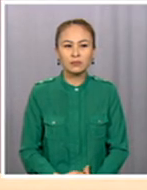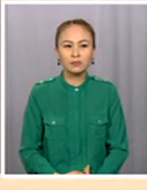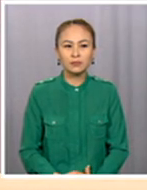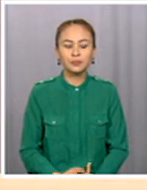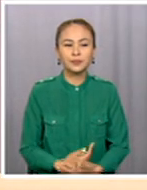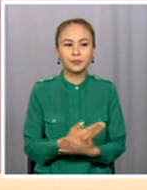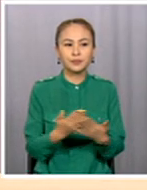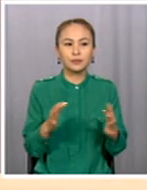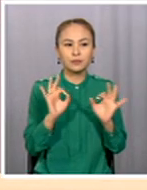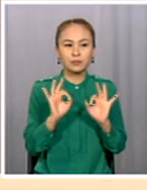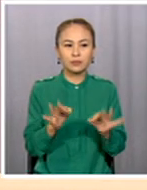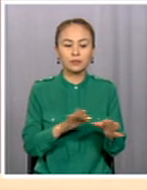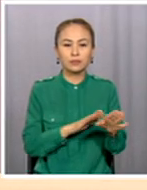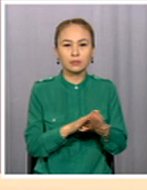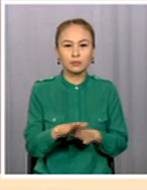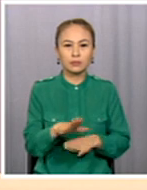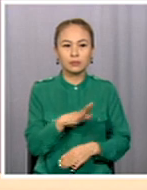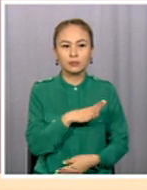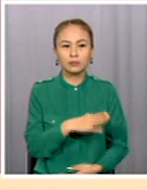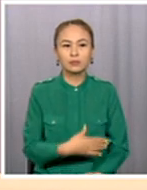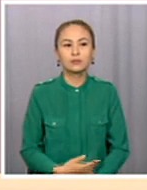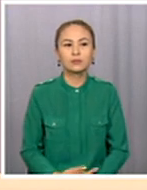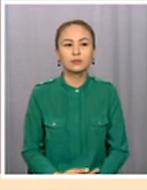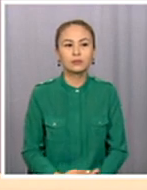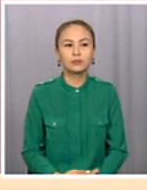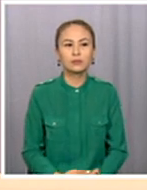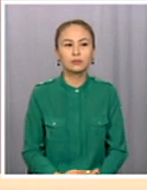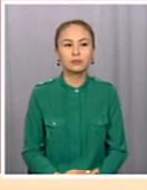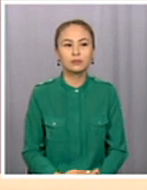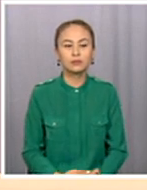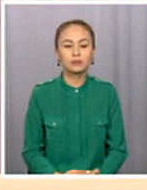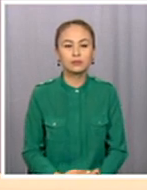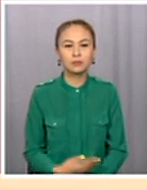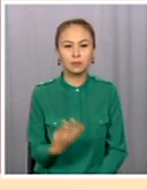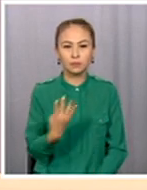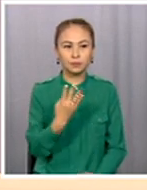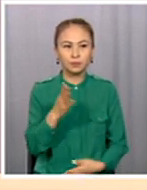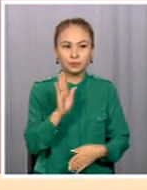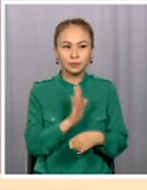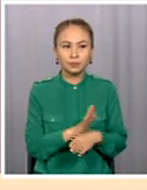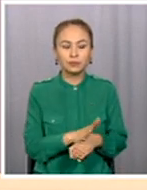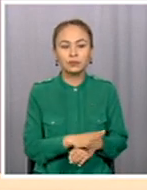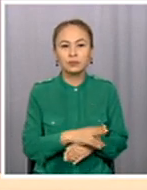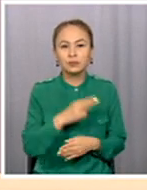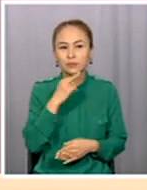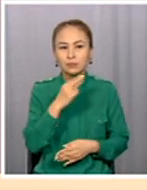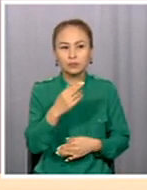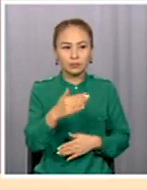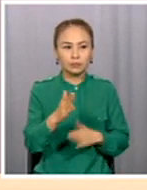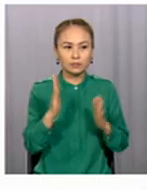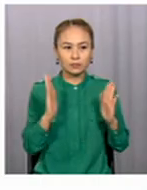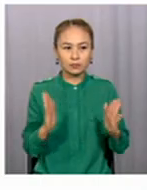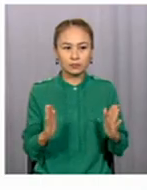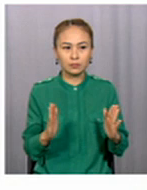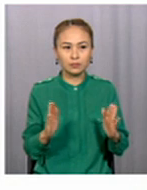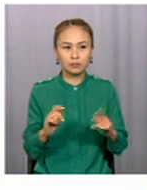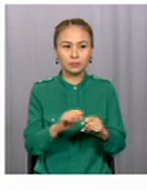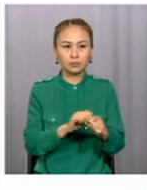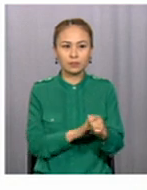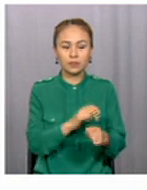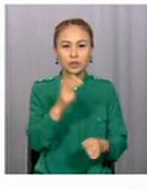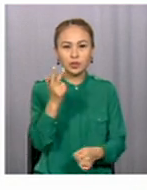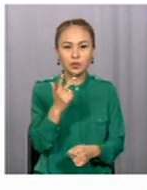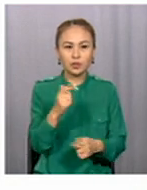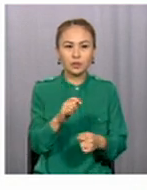де дұрыс орындадыңдар деп ойлаймын. Келесі 4-ші тапсырмаға назарымызды аударайық. Тік 4 бұрыштың қабырғаларының